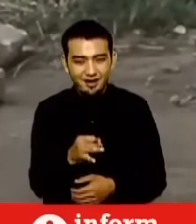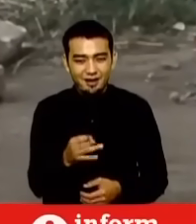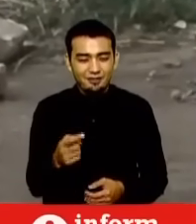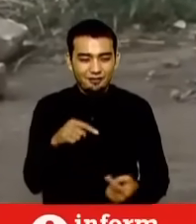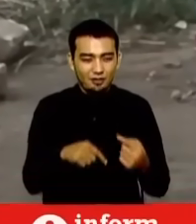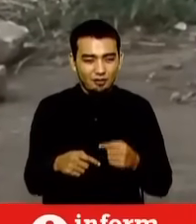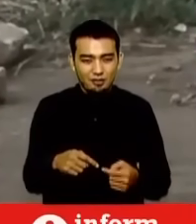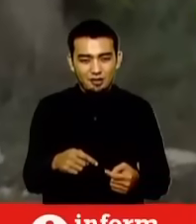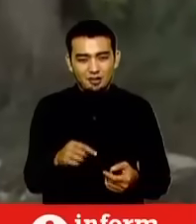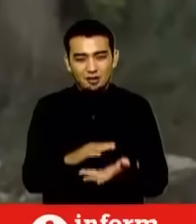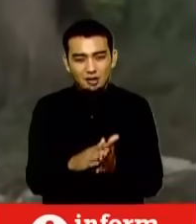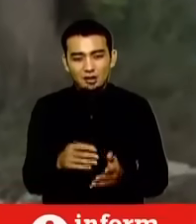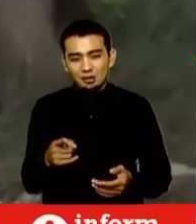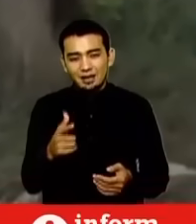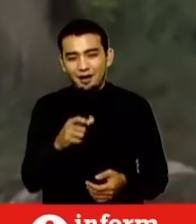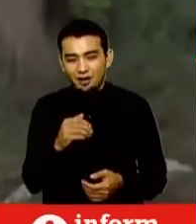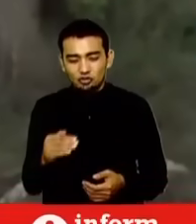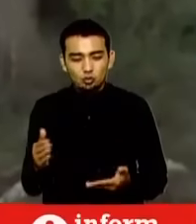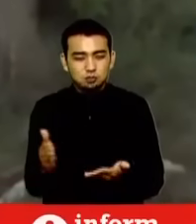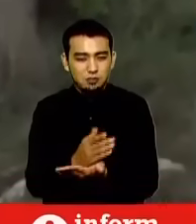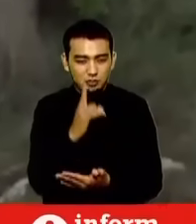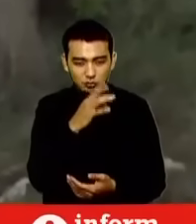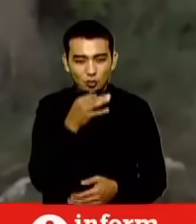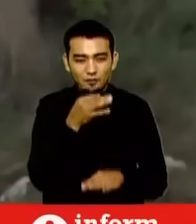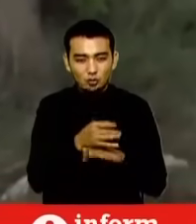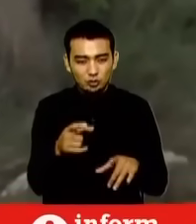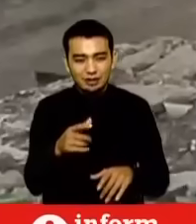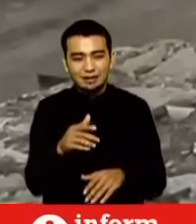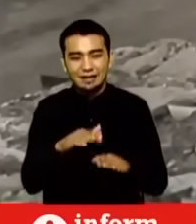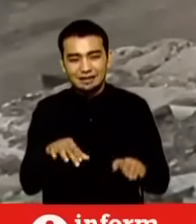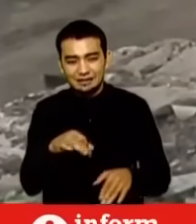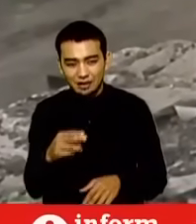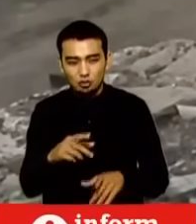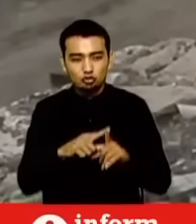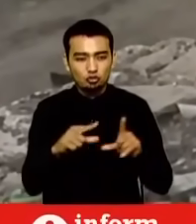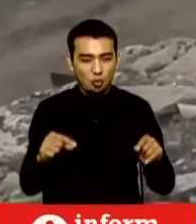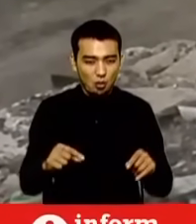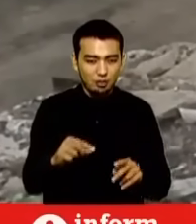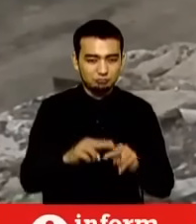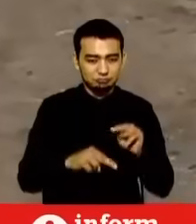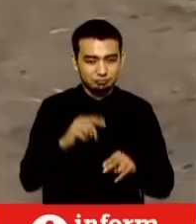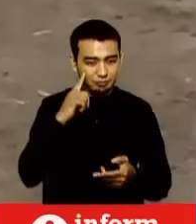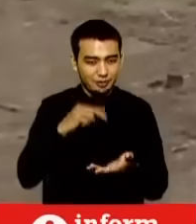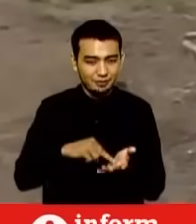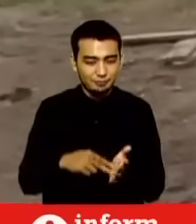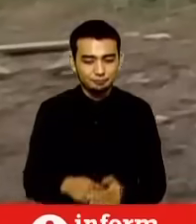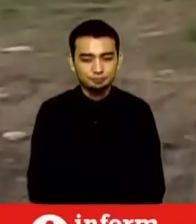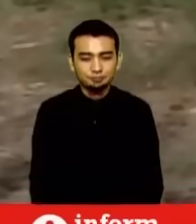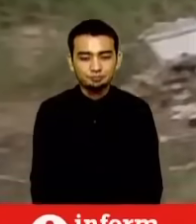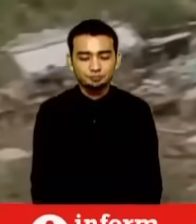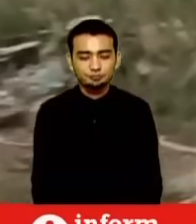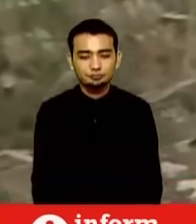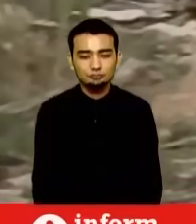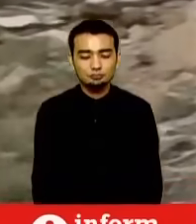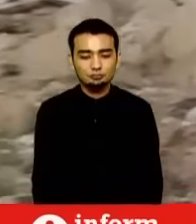келмей, көлік жайлар сүрілмейді. Және жауаптылар гараждың орнына балабақша мен мектеп салуды жоспарлап отыр. Жұлдыз Леухан,